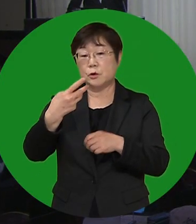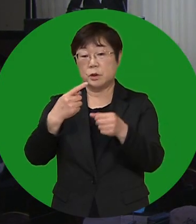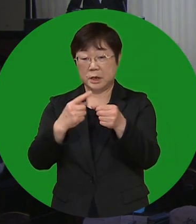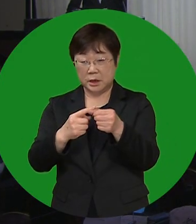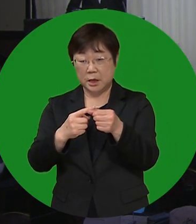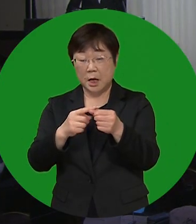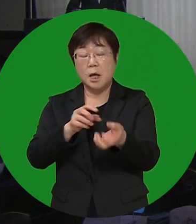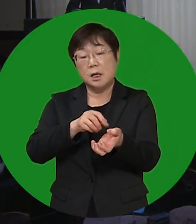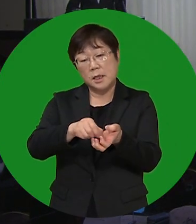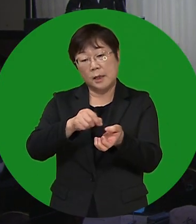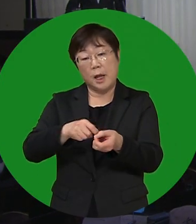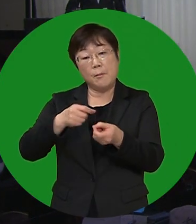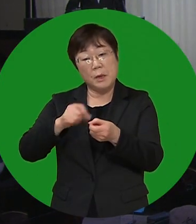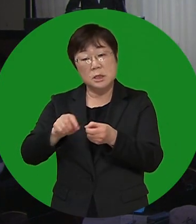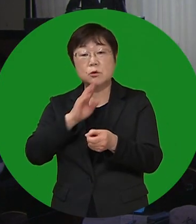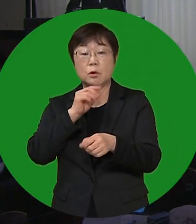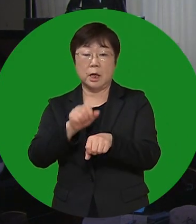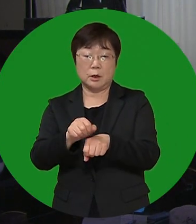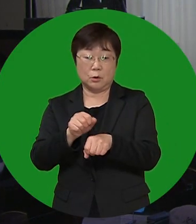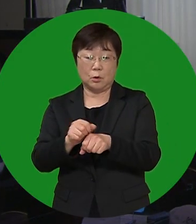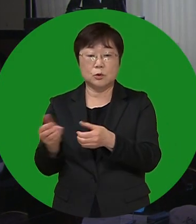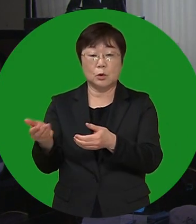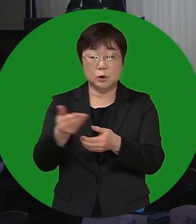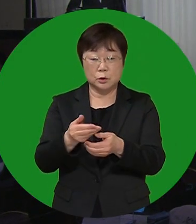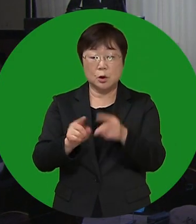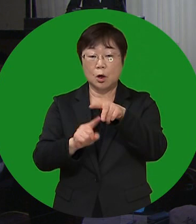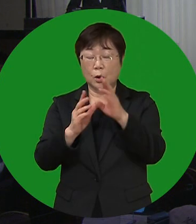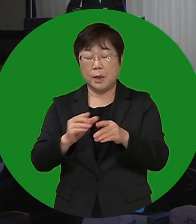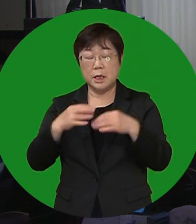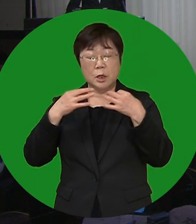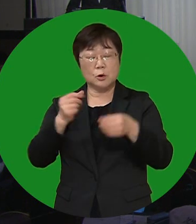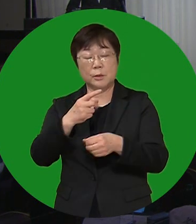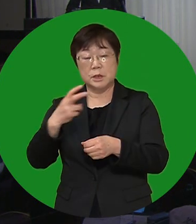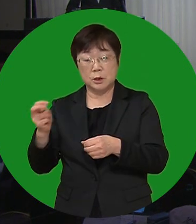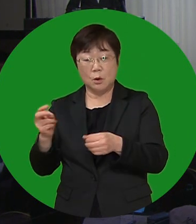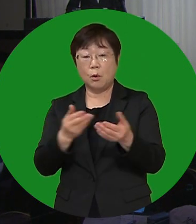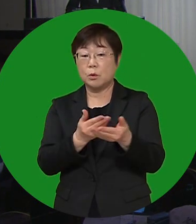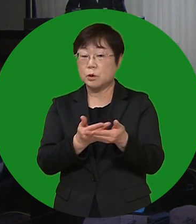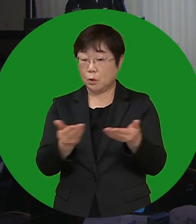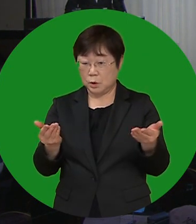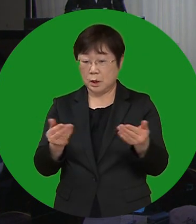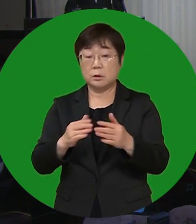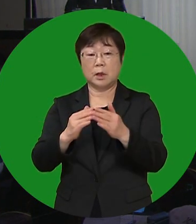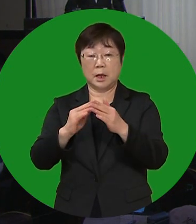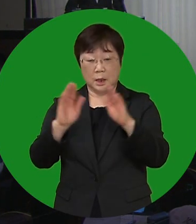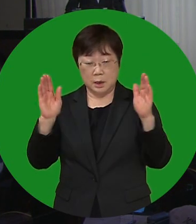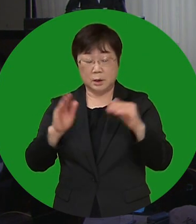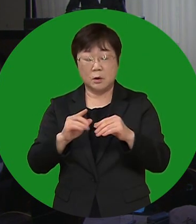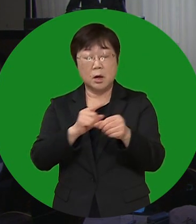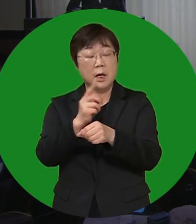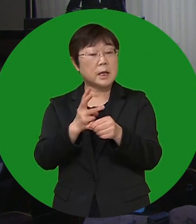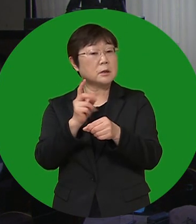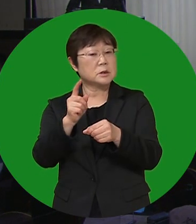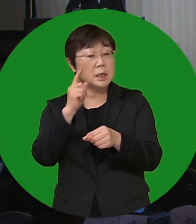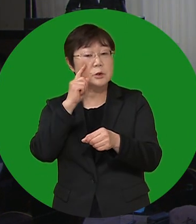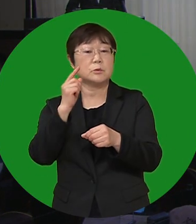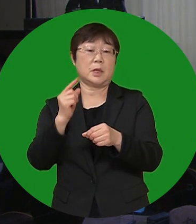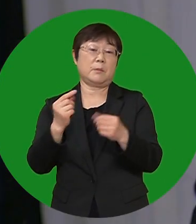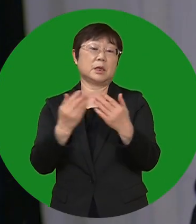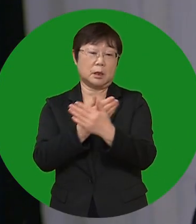年石鹸屋マッチの原料取り次ぐ小林冨治郎商店として開業し130歳を迎え